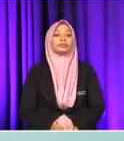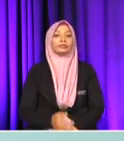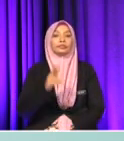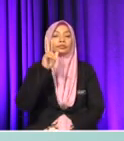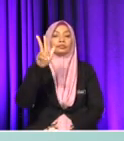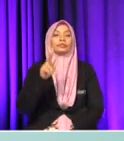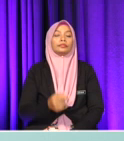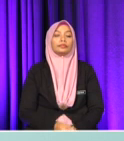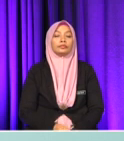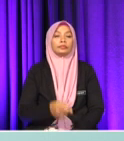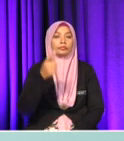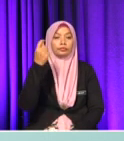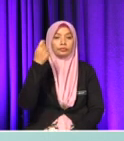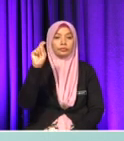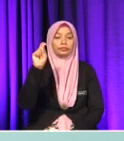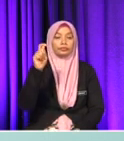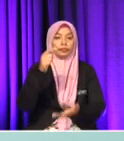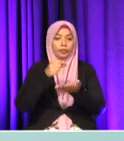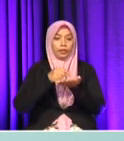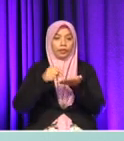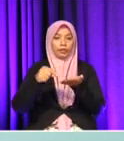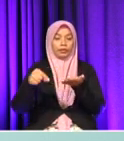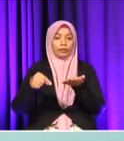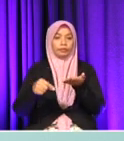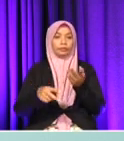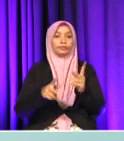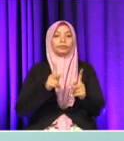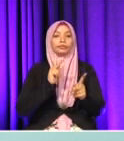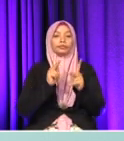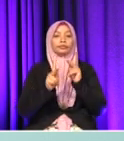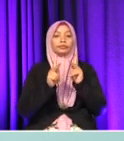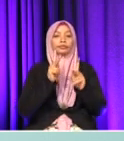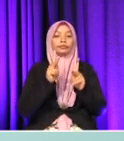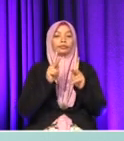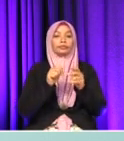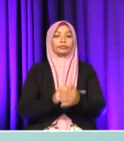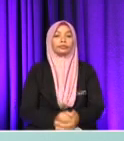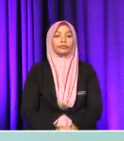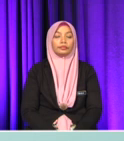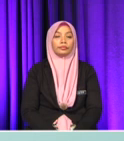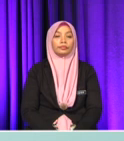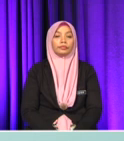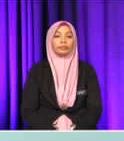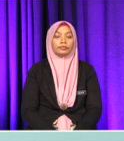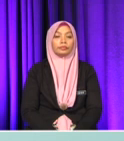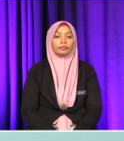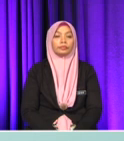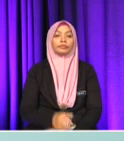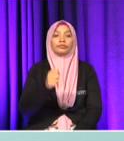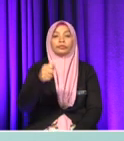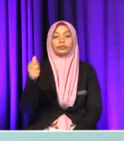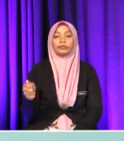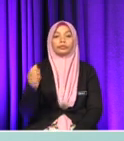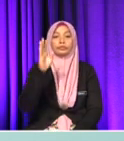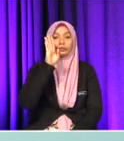tekstur digunakan untuk menulis perkataan pena pintar dan fakta penerbitan anda dan alat yang keempat